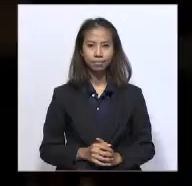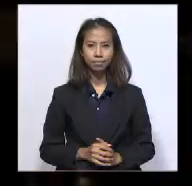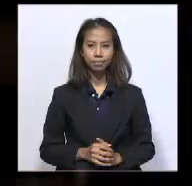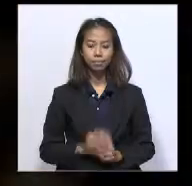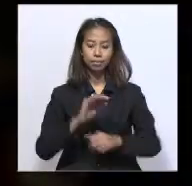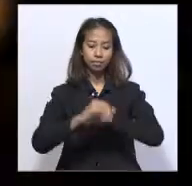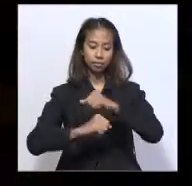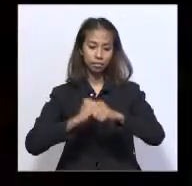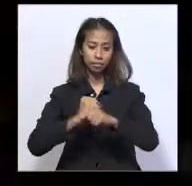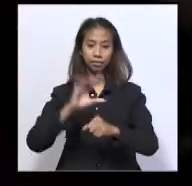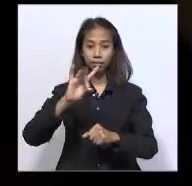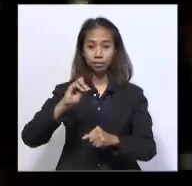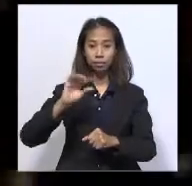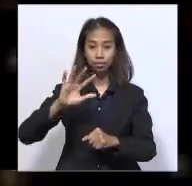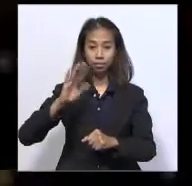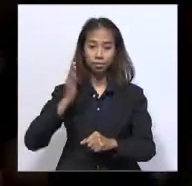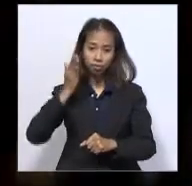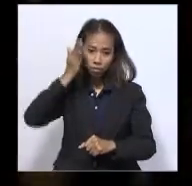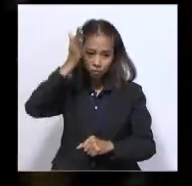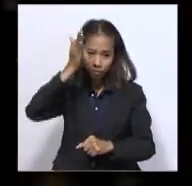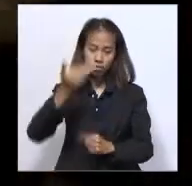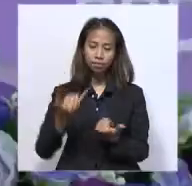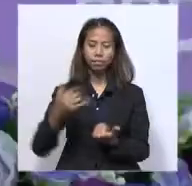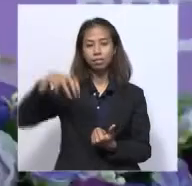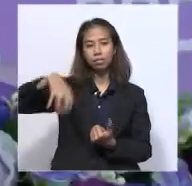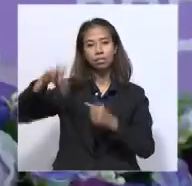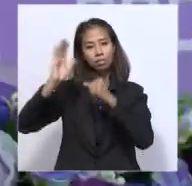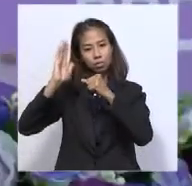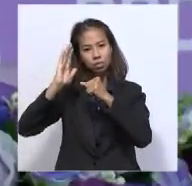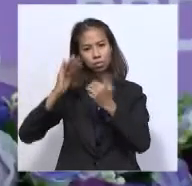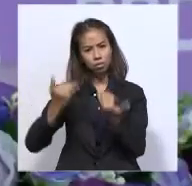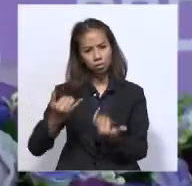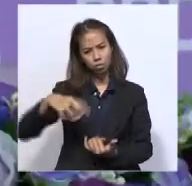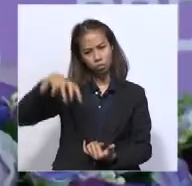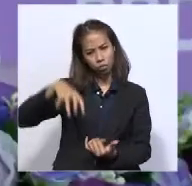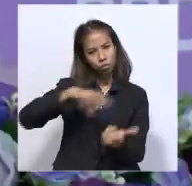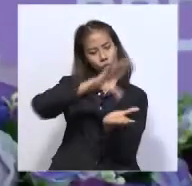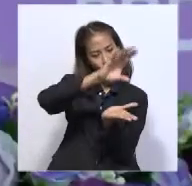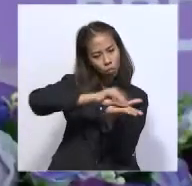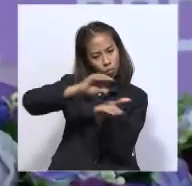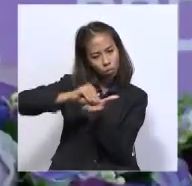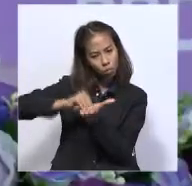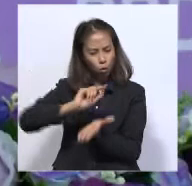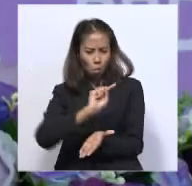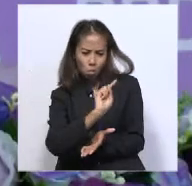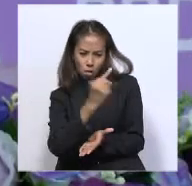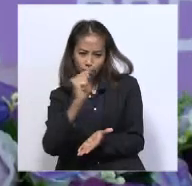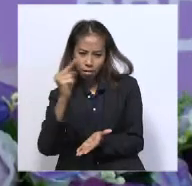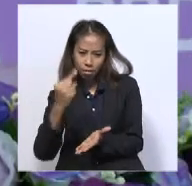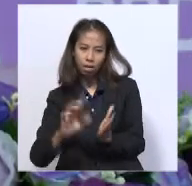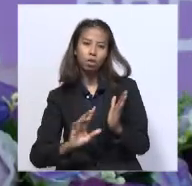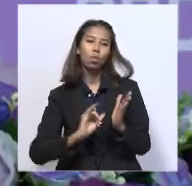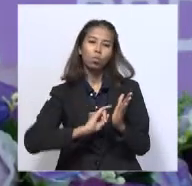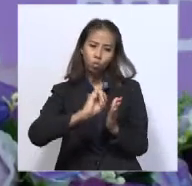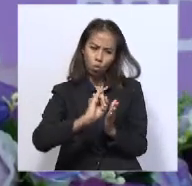ปีที่85และ9ต่อไปกรมประชาสัมพันธ์พร้อมเป็นองค์กรด้านข้อมูลข่าวสารที่ทันสมัยถูกต้อง